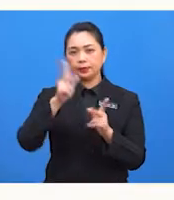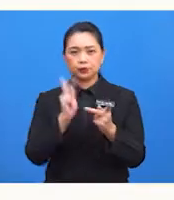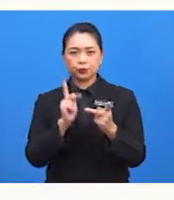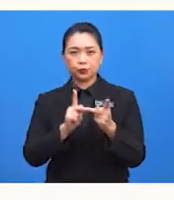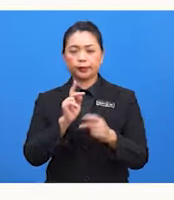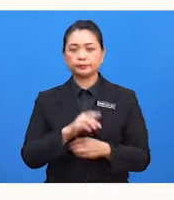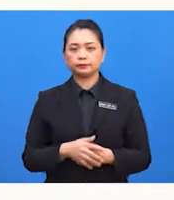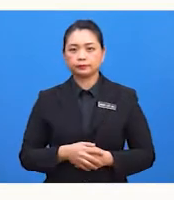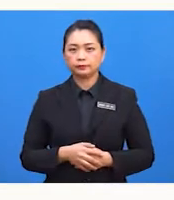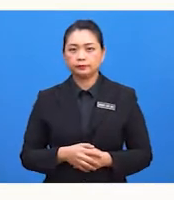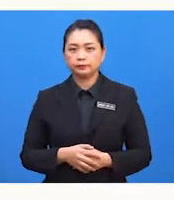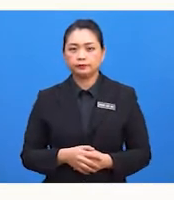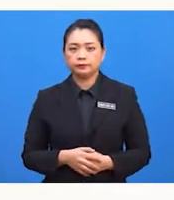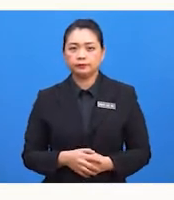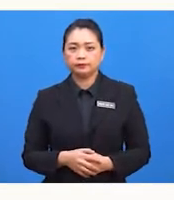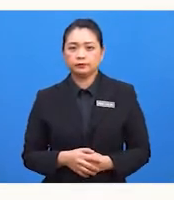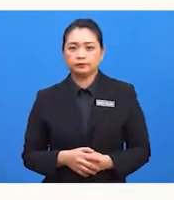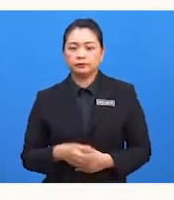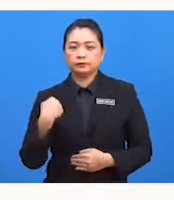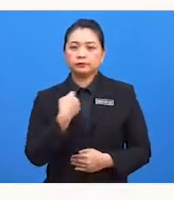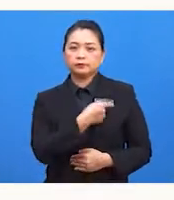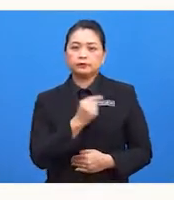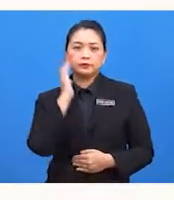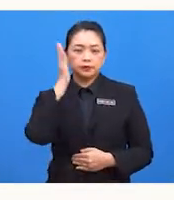Kita akan bahaskan tentang suhu warna.